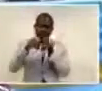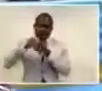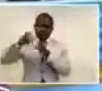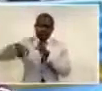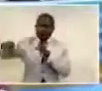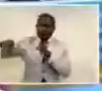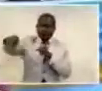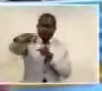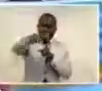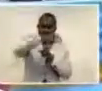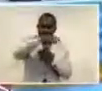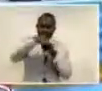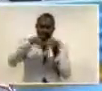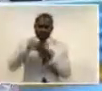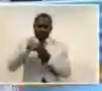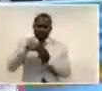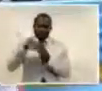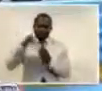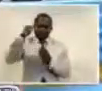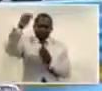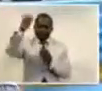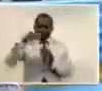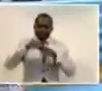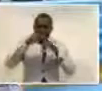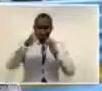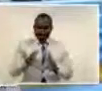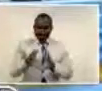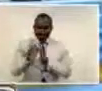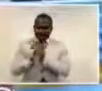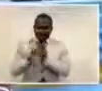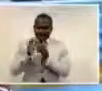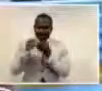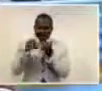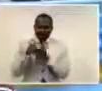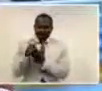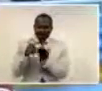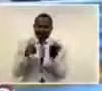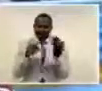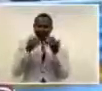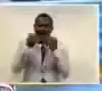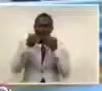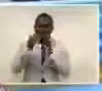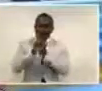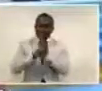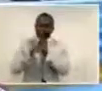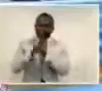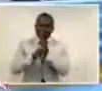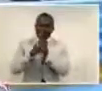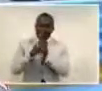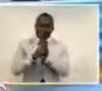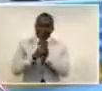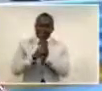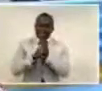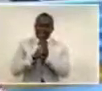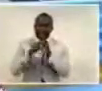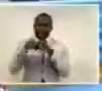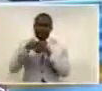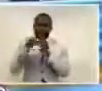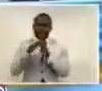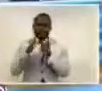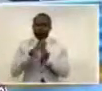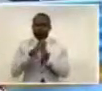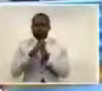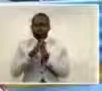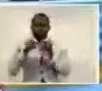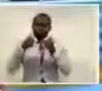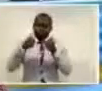Nikazenguruka hantu hose mu bwakuru bw'umuyobozi ku kagari hohe na hehe no ku murenge. Ku mudugudu